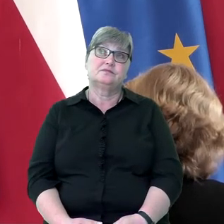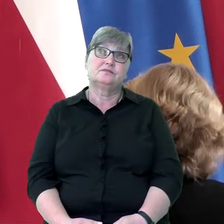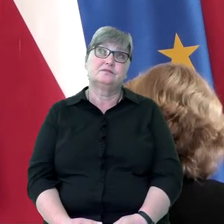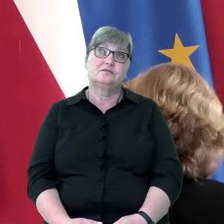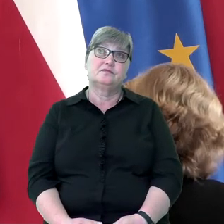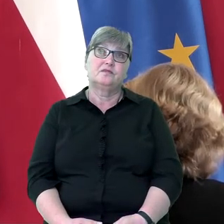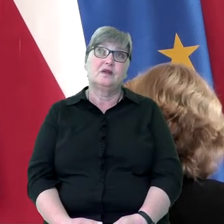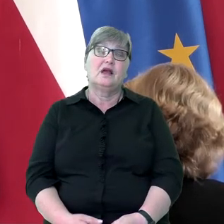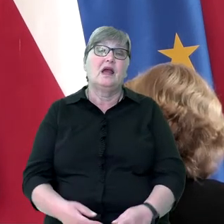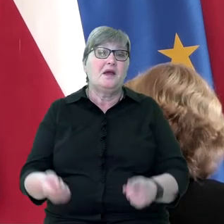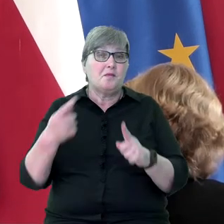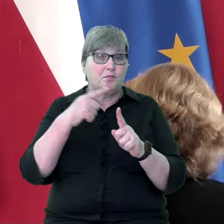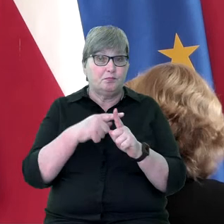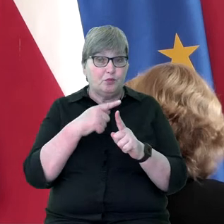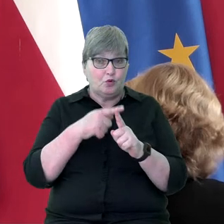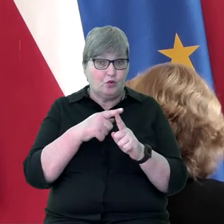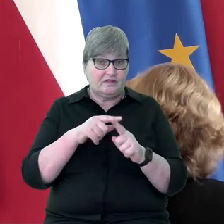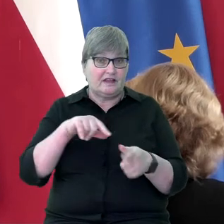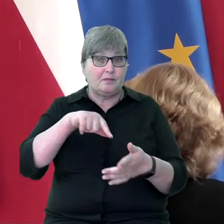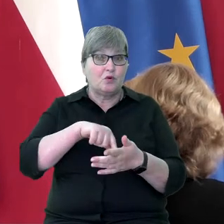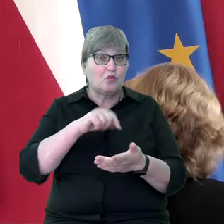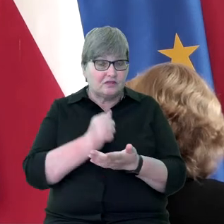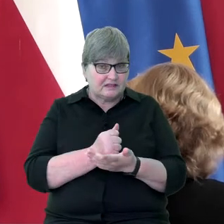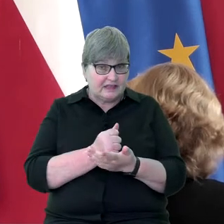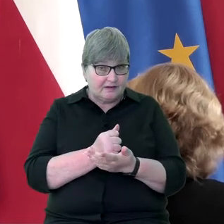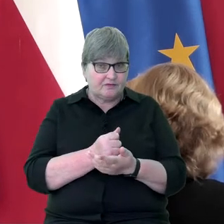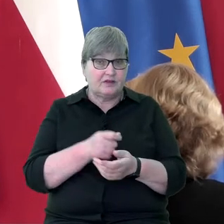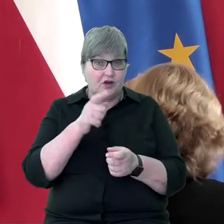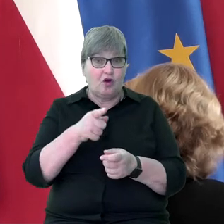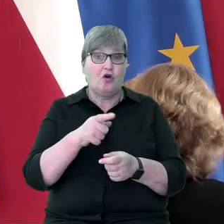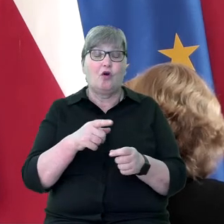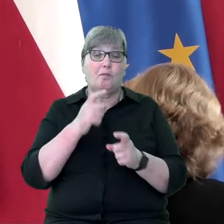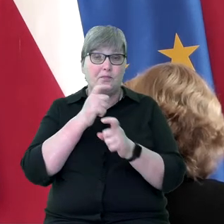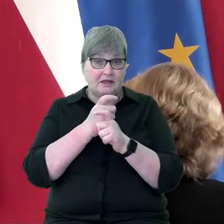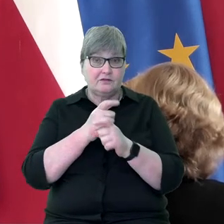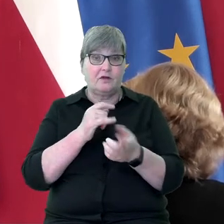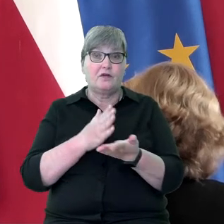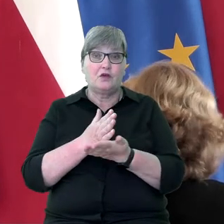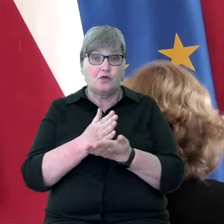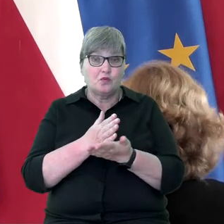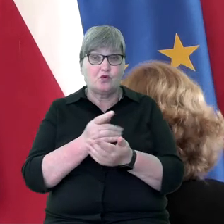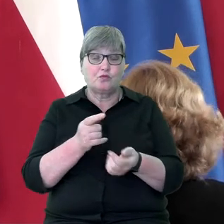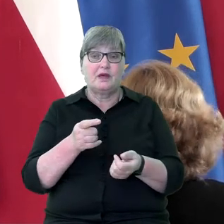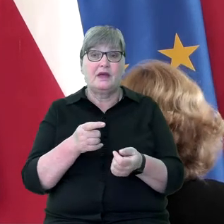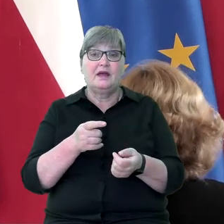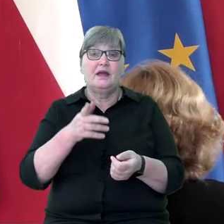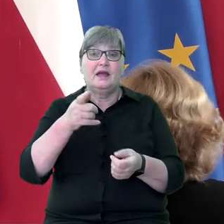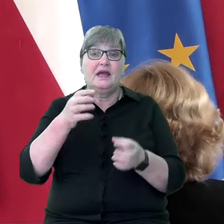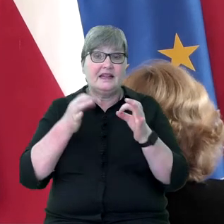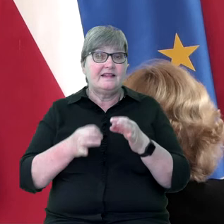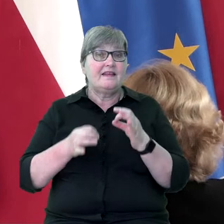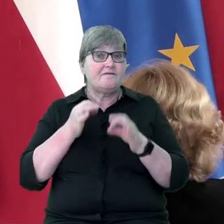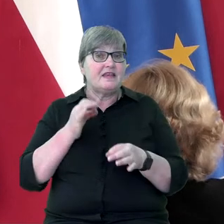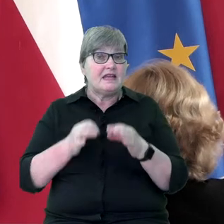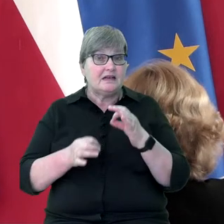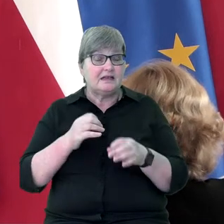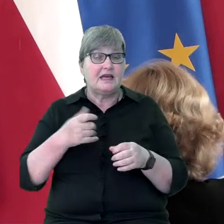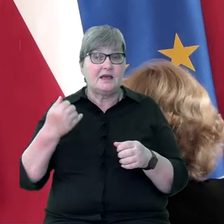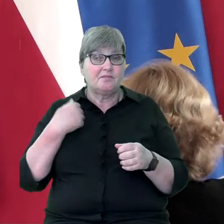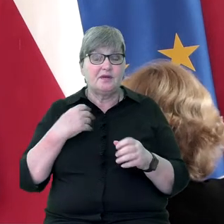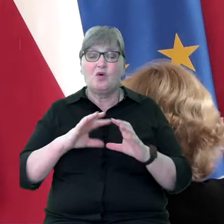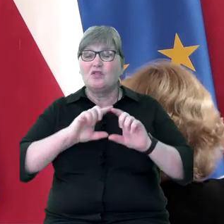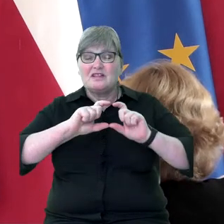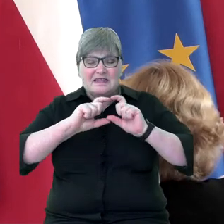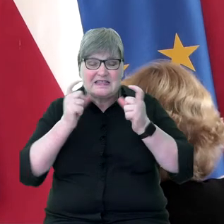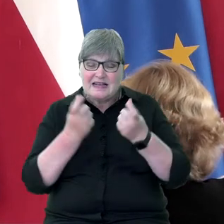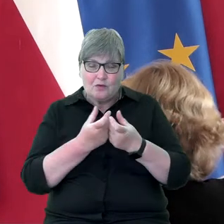Niewątpliwą zaletą ustawy o państwowej służbie cywilnej było kompleksowe zorganizowanie służby cywilnej.